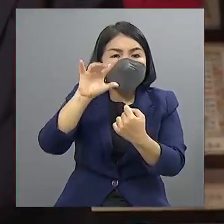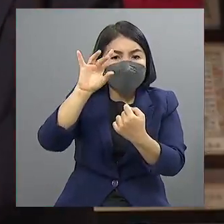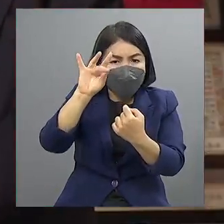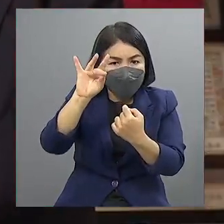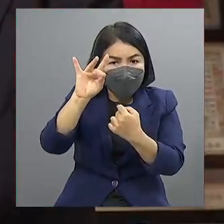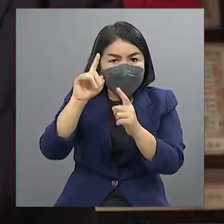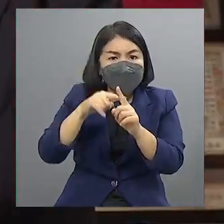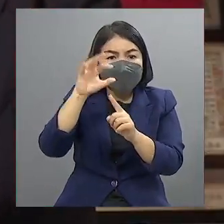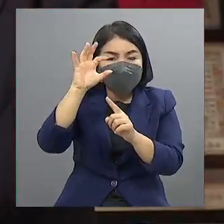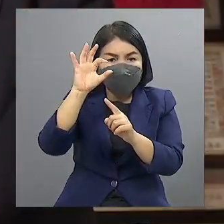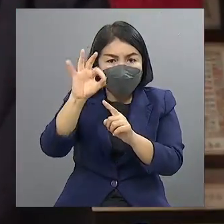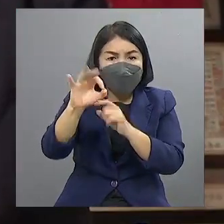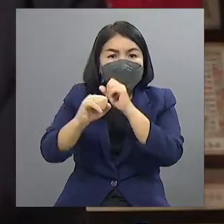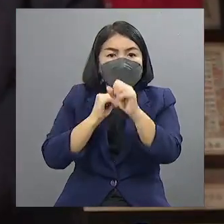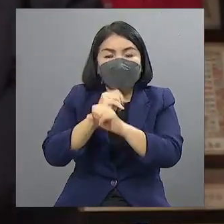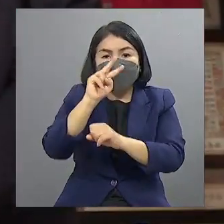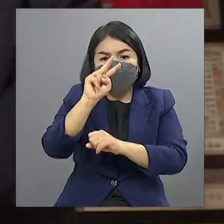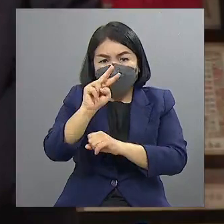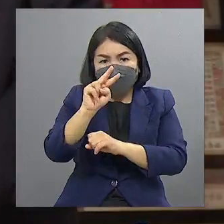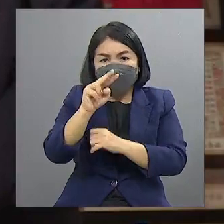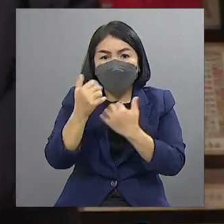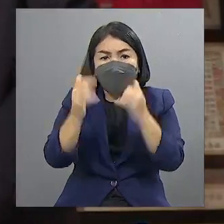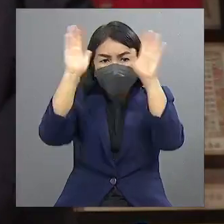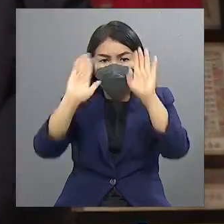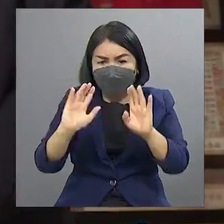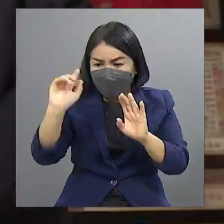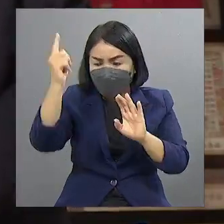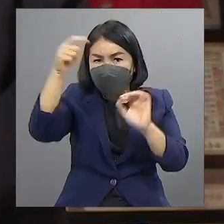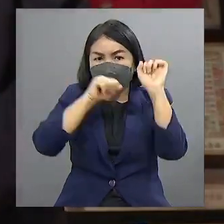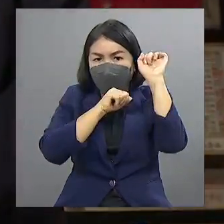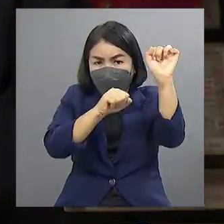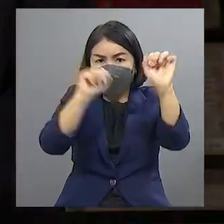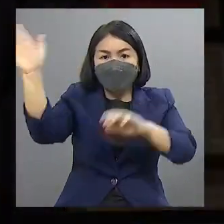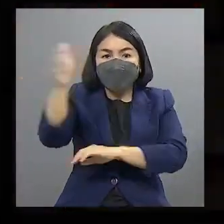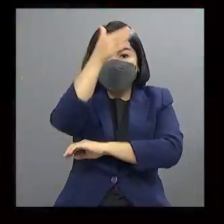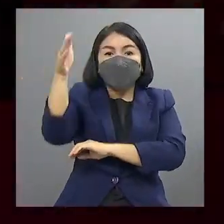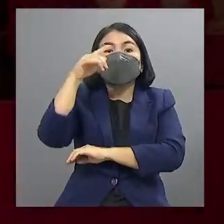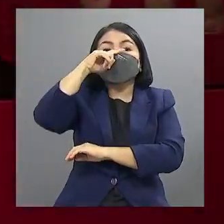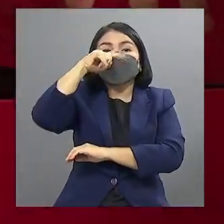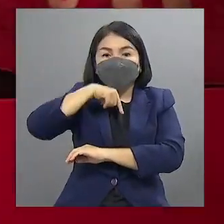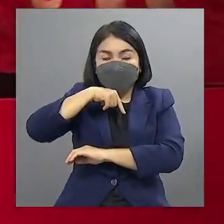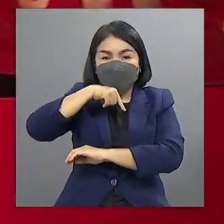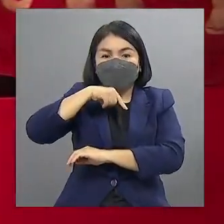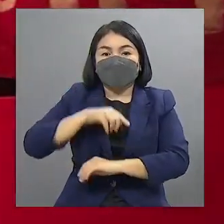ริ่มต้นของการประกาศใช้ธงชาติแบบใหม่นั่นก็คือธงไตรรงค์นั่นเอง